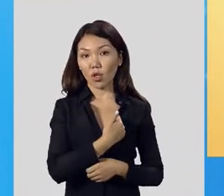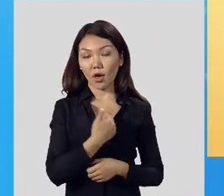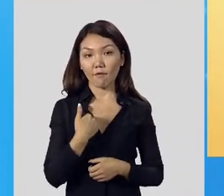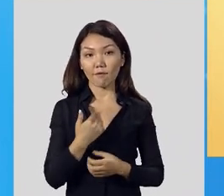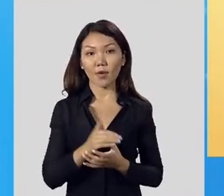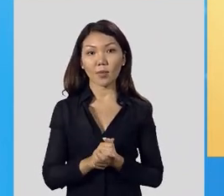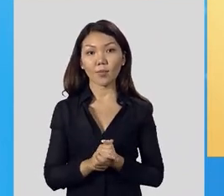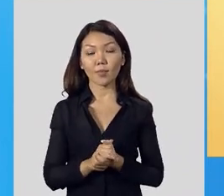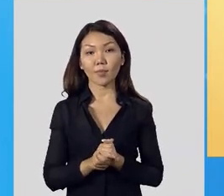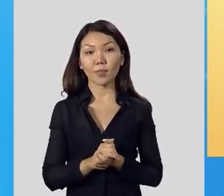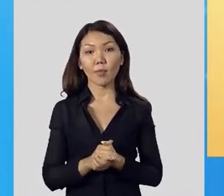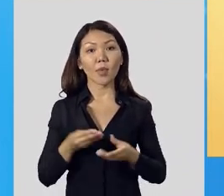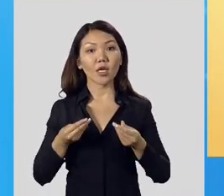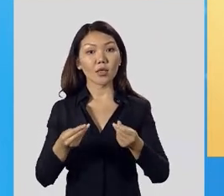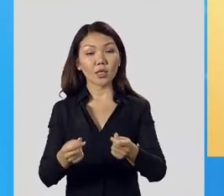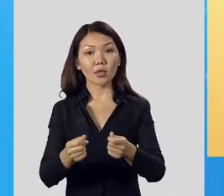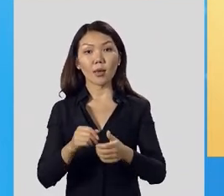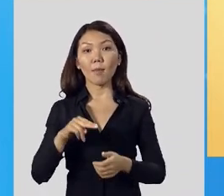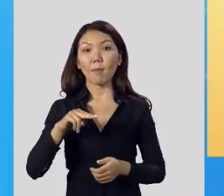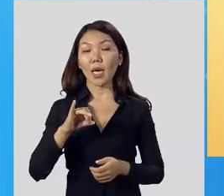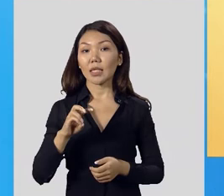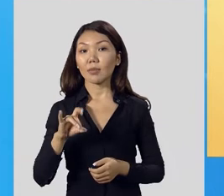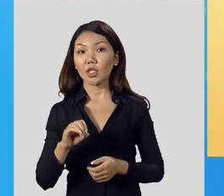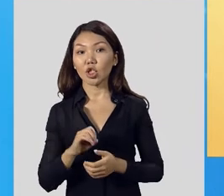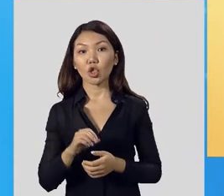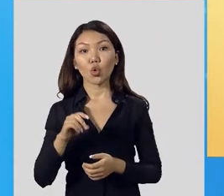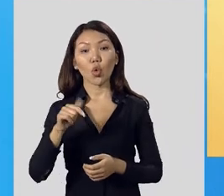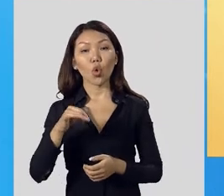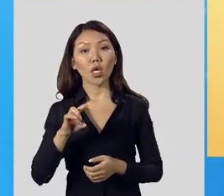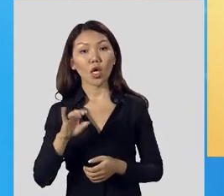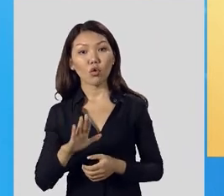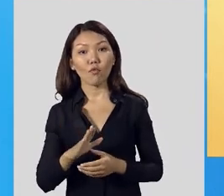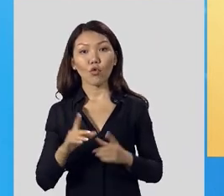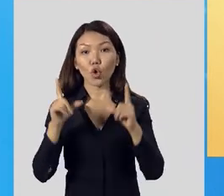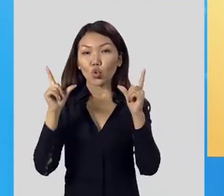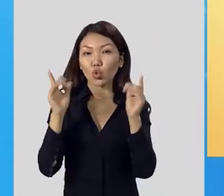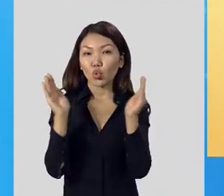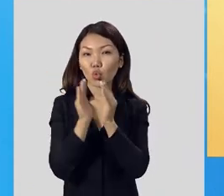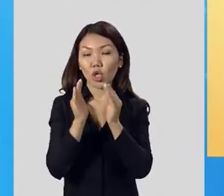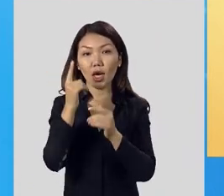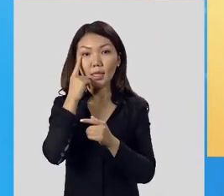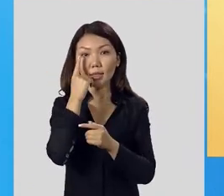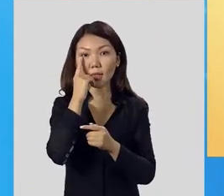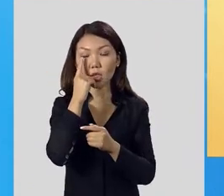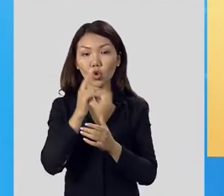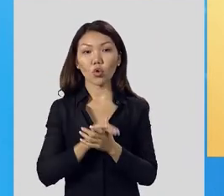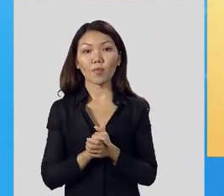действием парасимпатических органов сужается зрачок. Происходит прилегание волос,